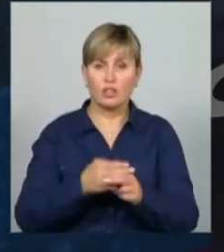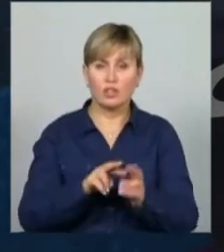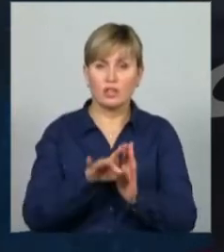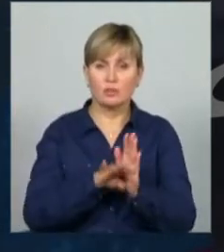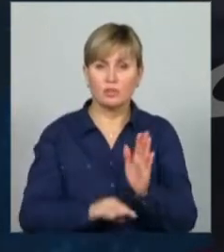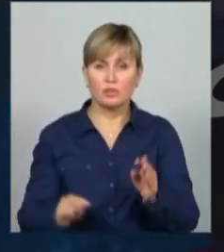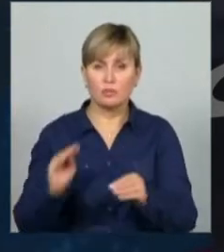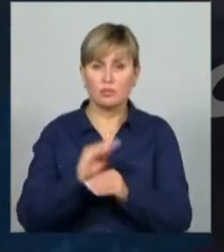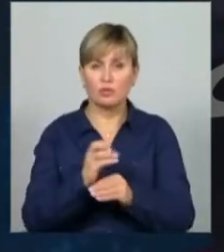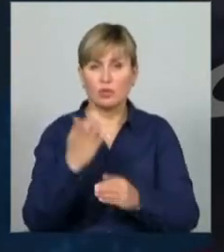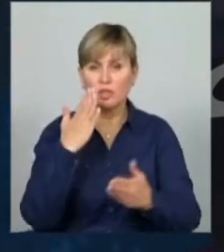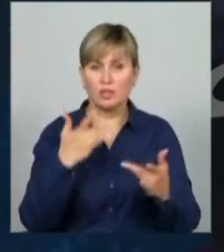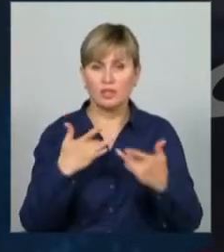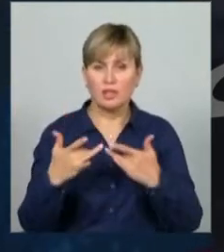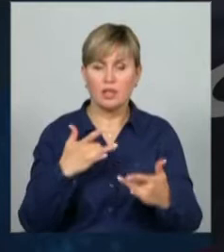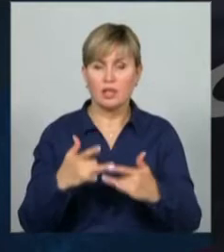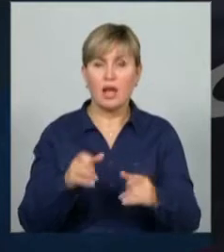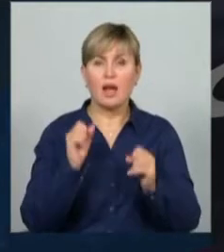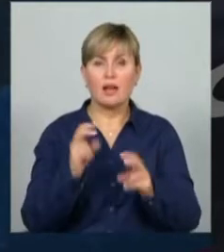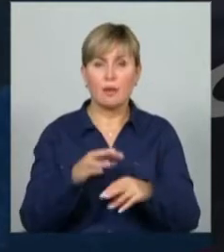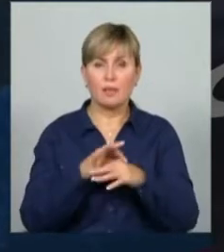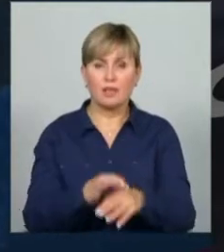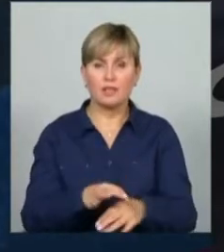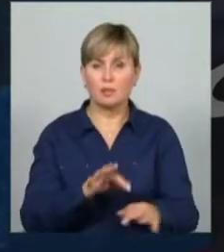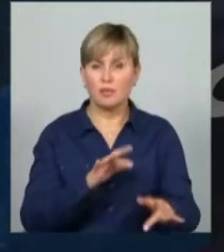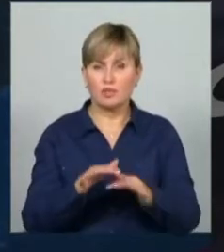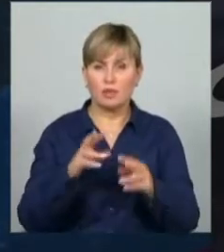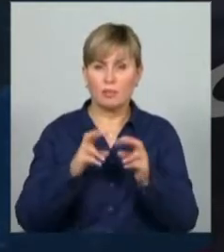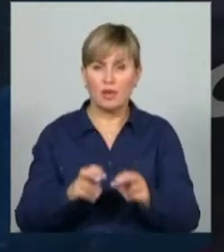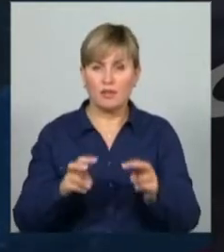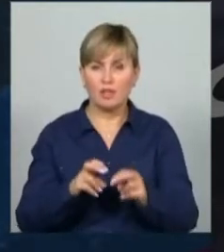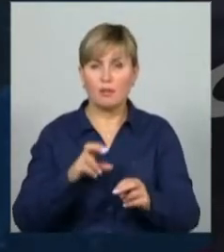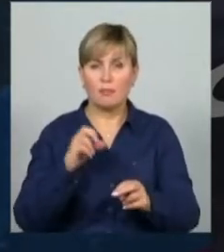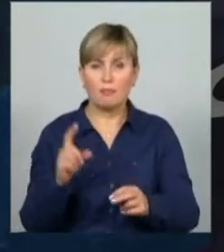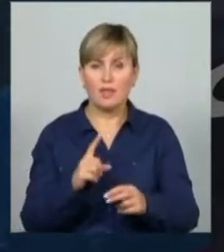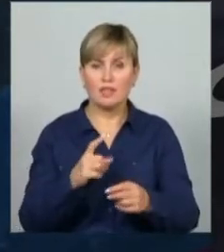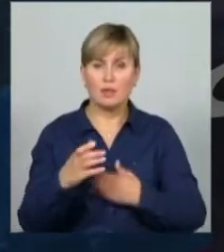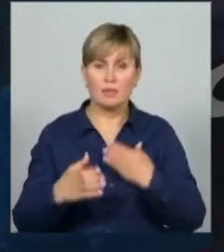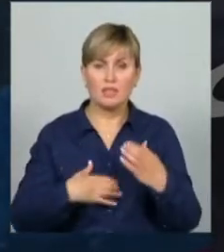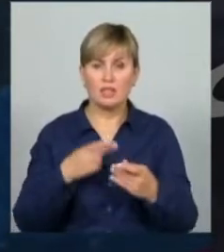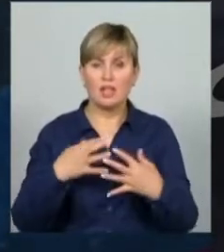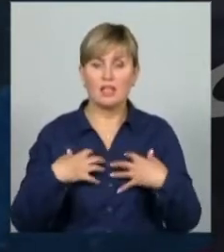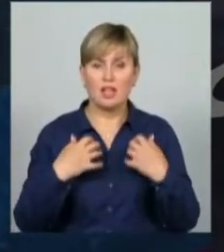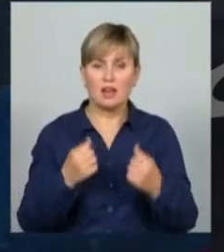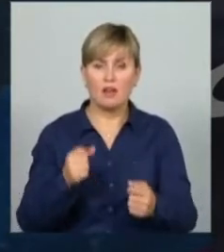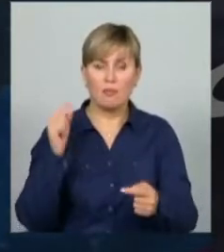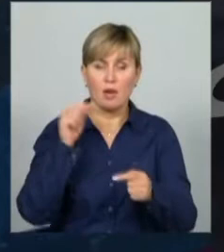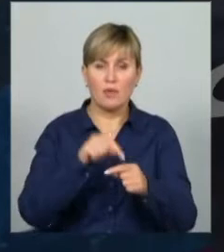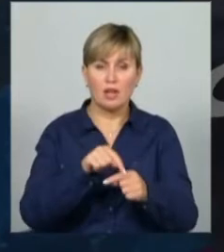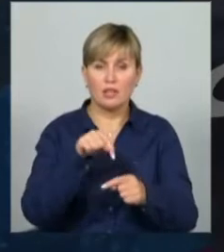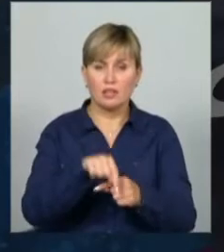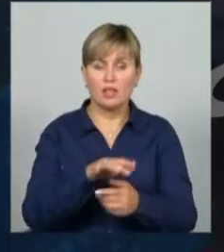списку присоединились и кинотеатры. О том, как пройти процедуру проверки и без всякого опасения для здоровья попасть на